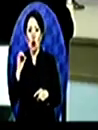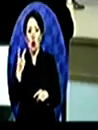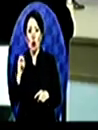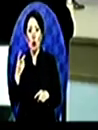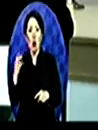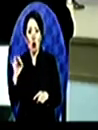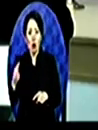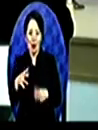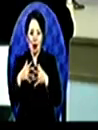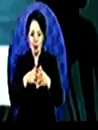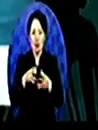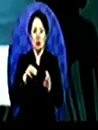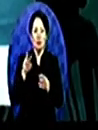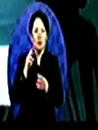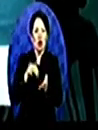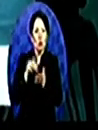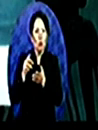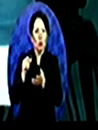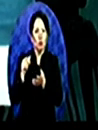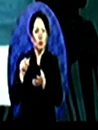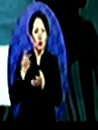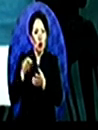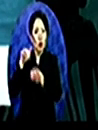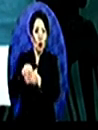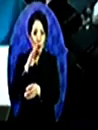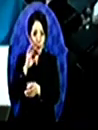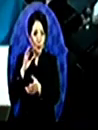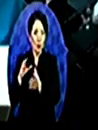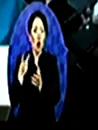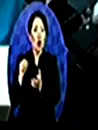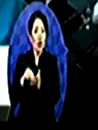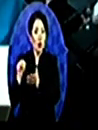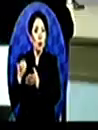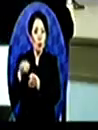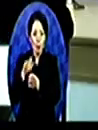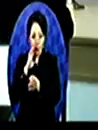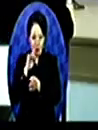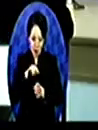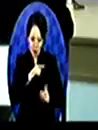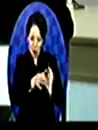зорилтыг дэвшүүлсэн. Энэ хүрээнд Монгол хятадын үзэсгэлэн яармгийг зохион байгуулж байхаар тогтжээ.